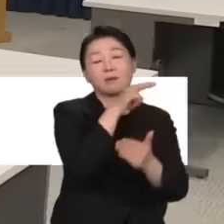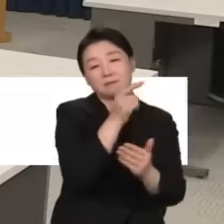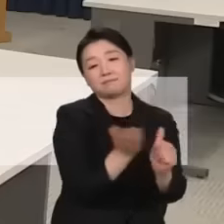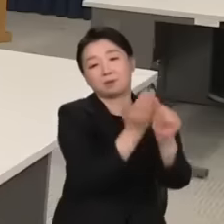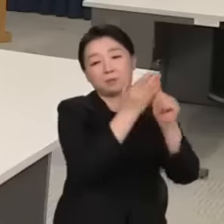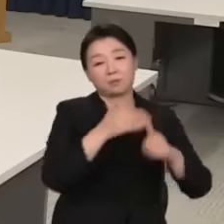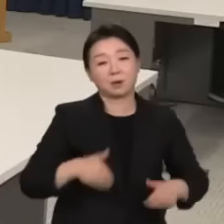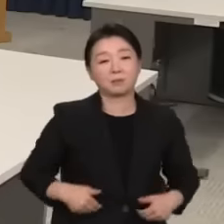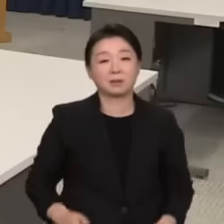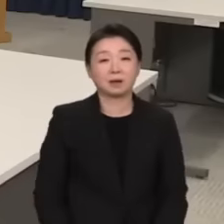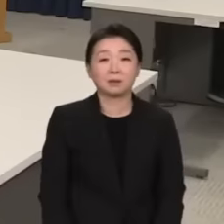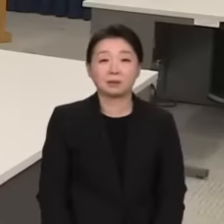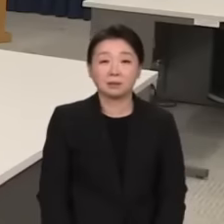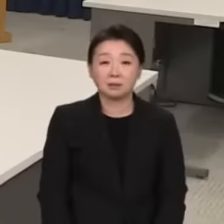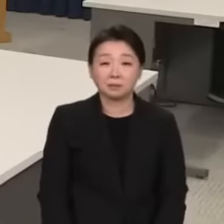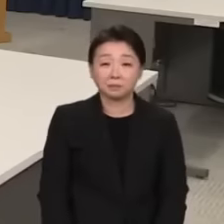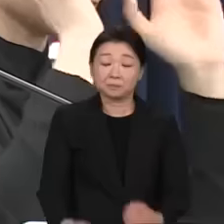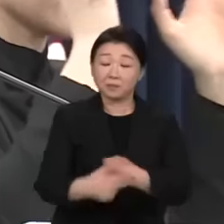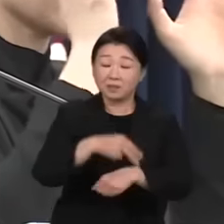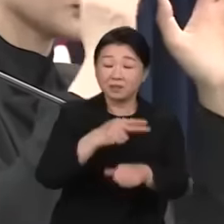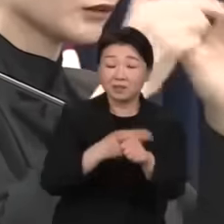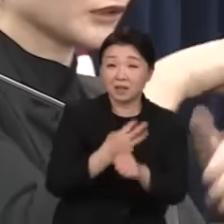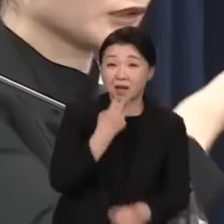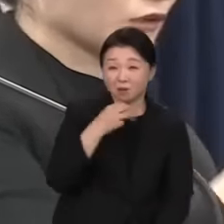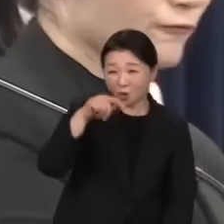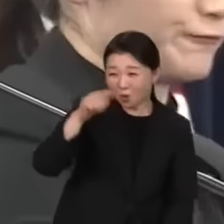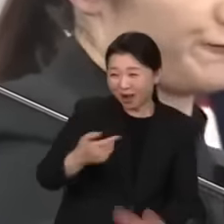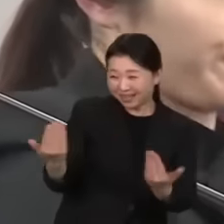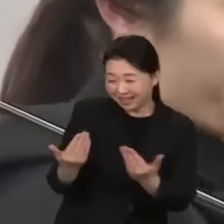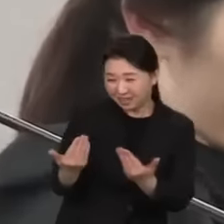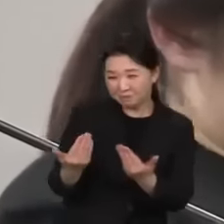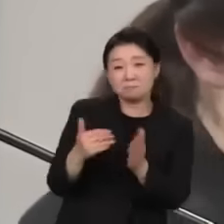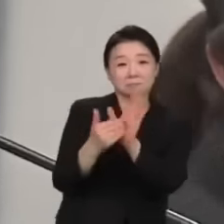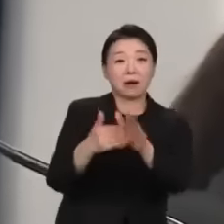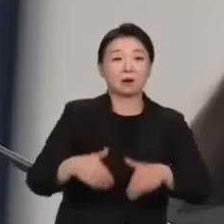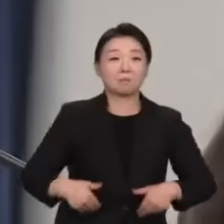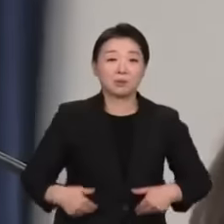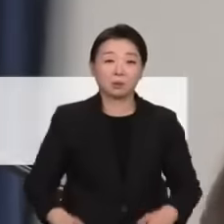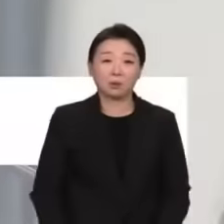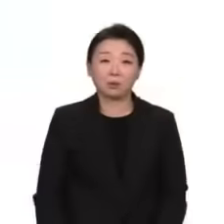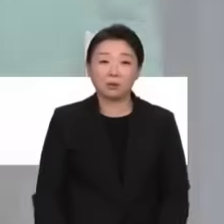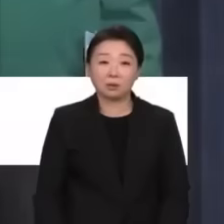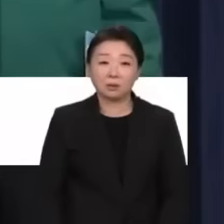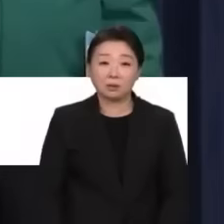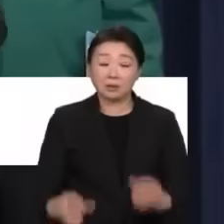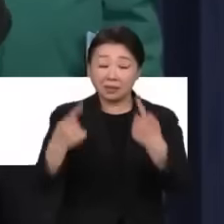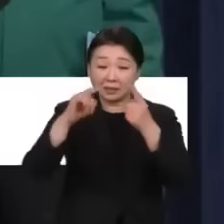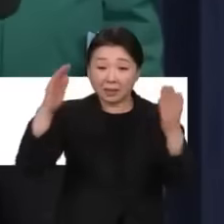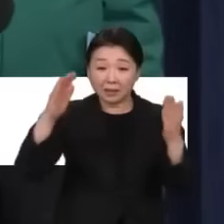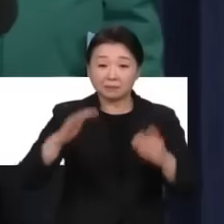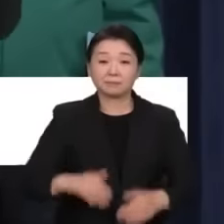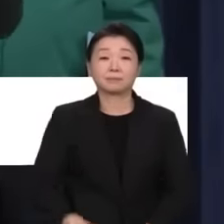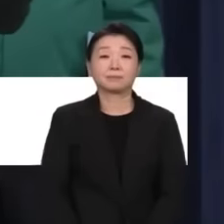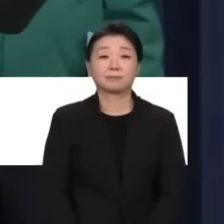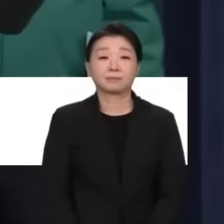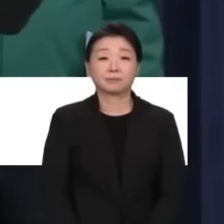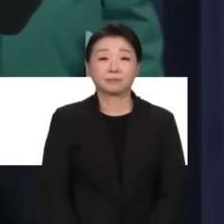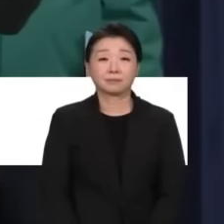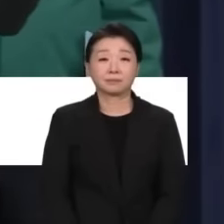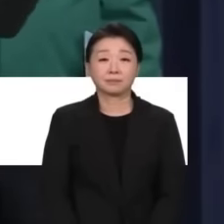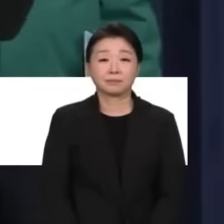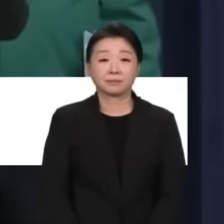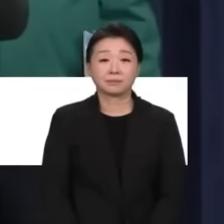하겠습니다. 의사의 수도권 쏠림도 막겠다고 했습니다. 늘어난 의대 정원을 지역의